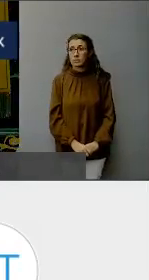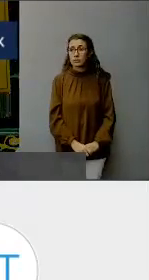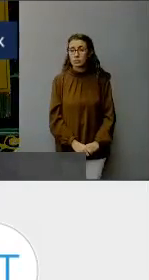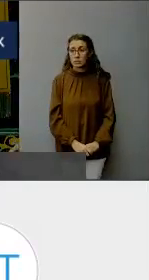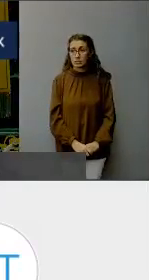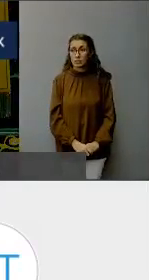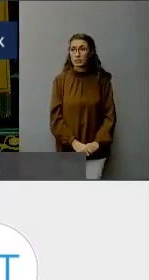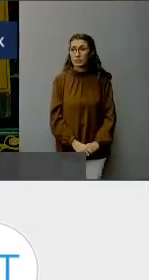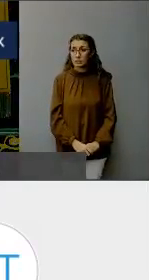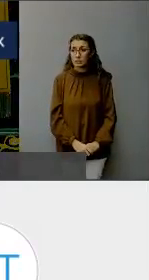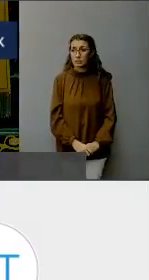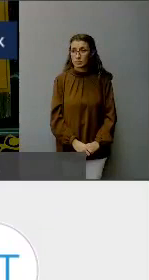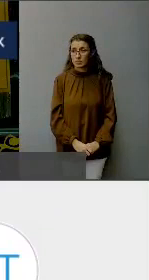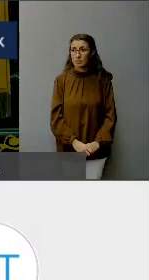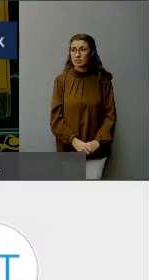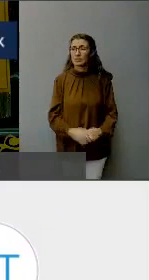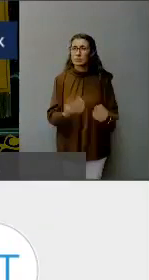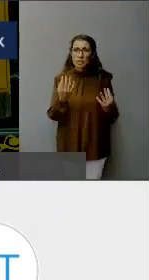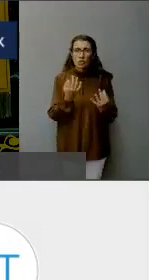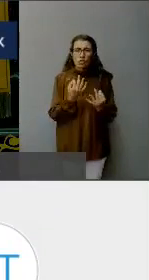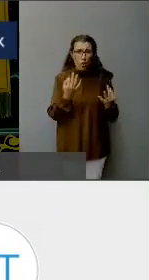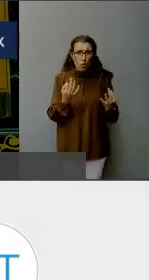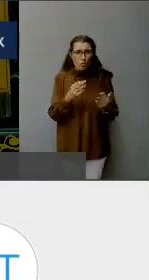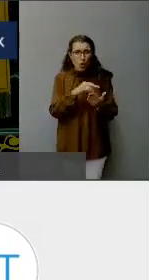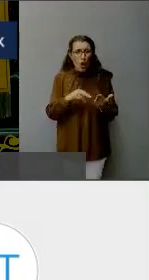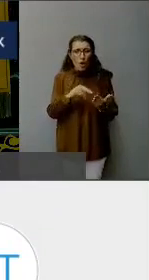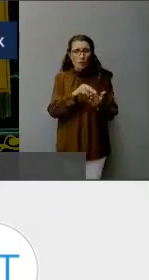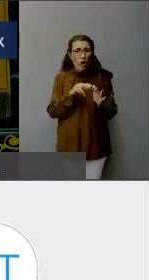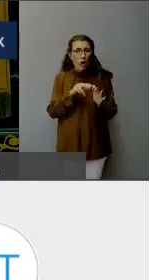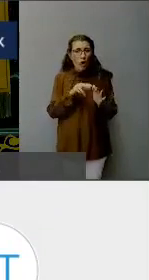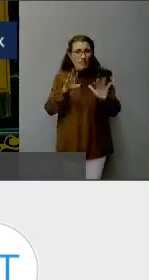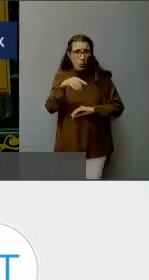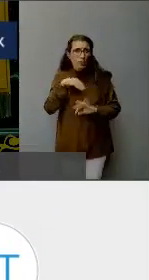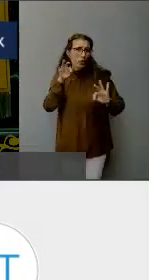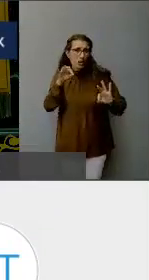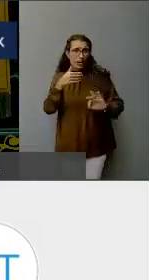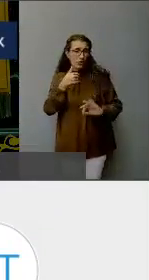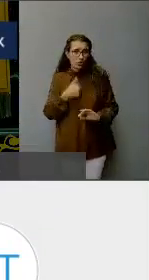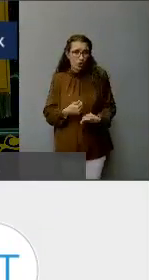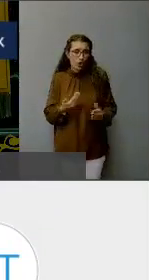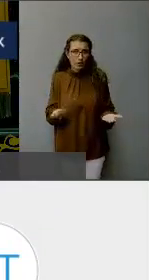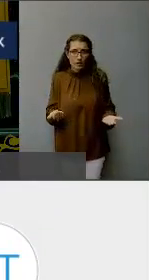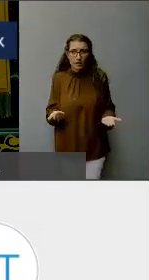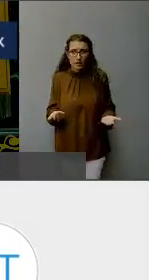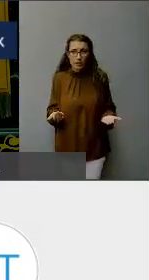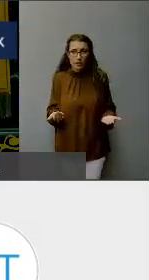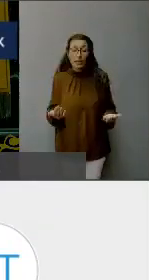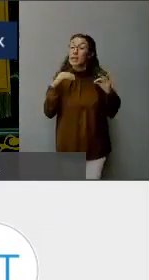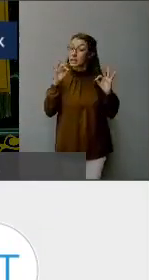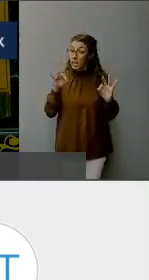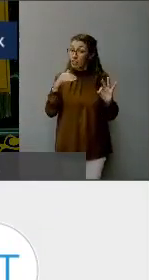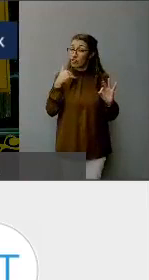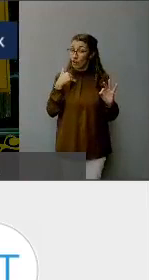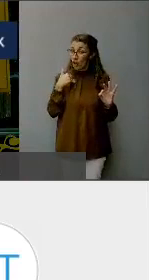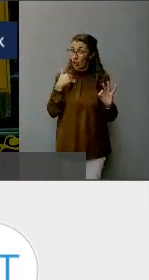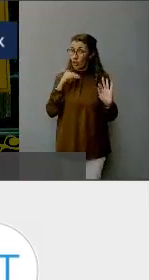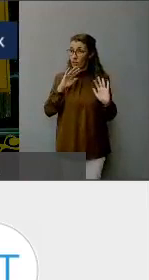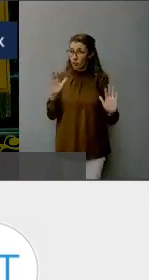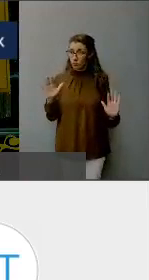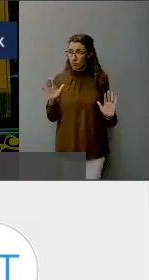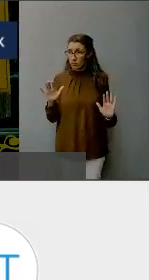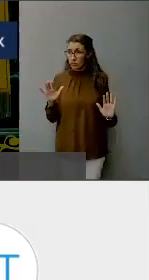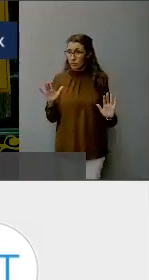va in votazione all 80 quattro minuti ho ragione io come avevo ragione io questo